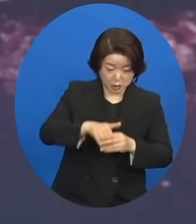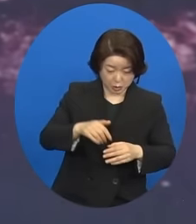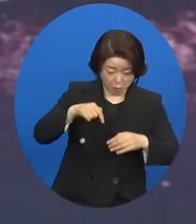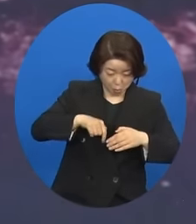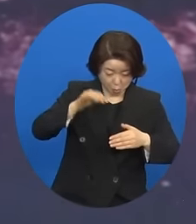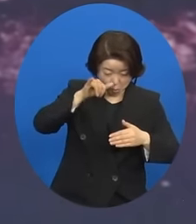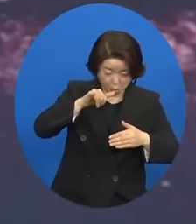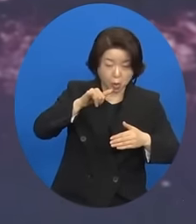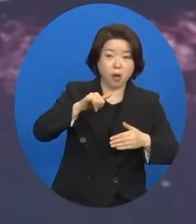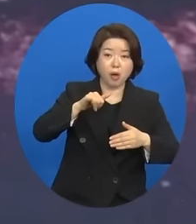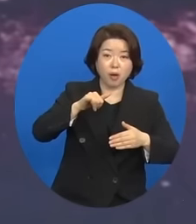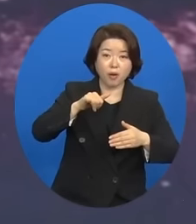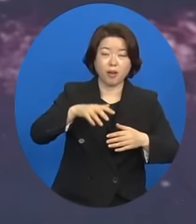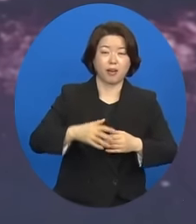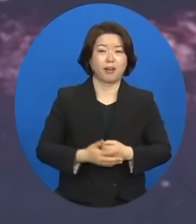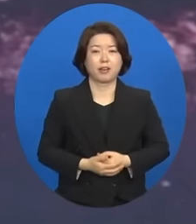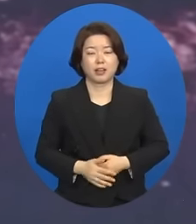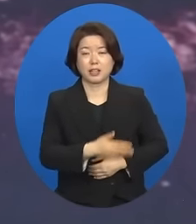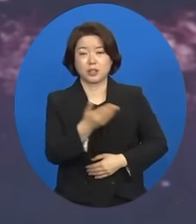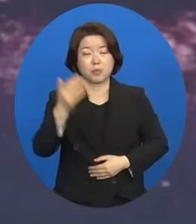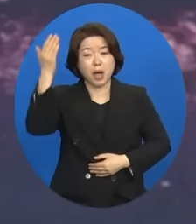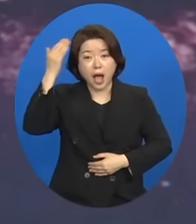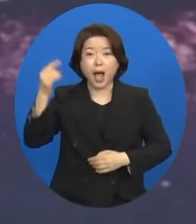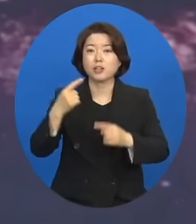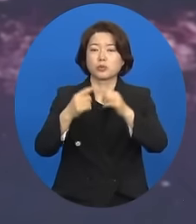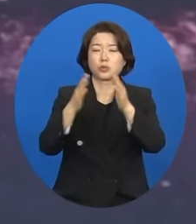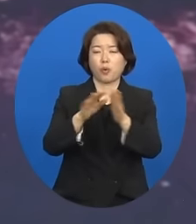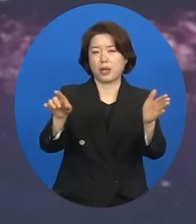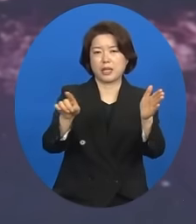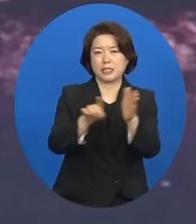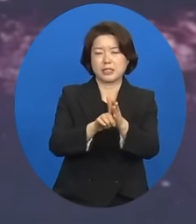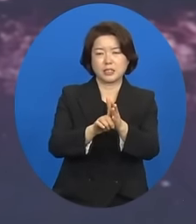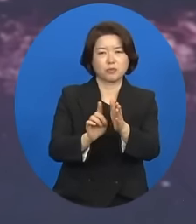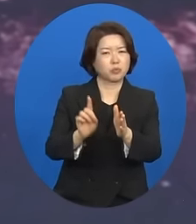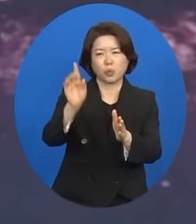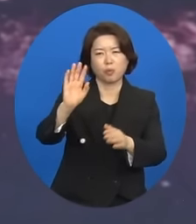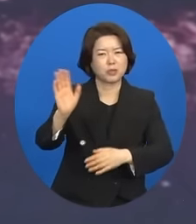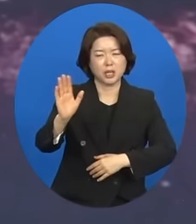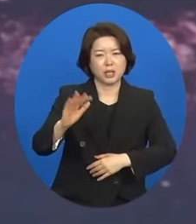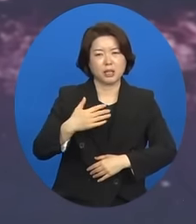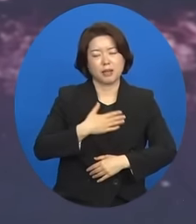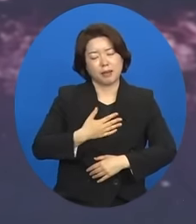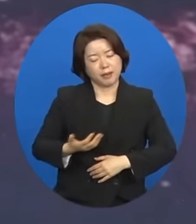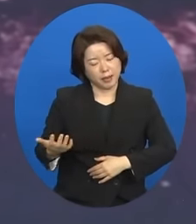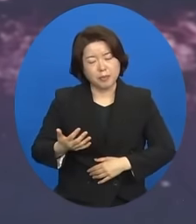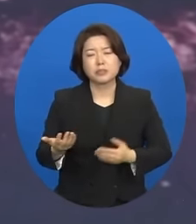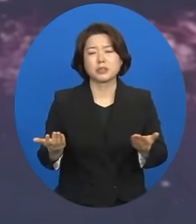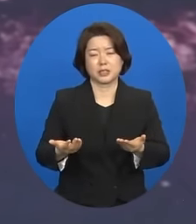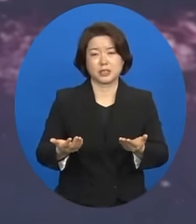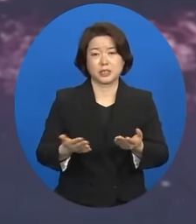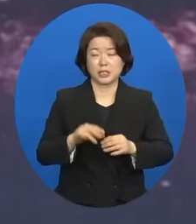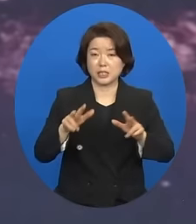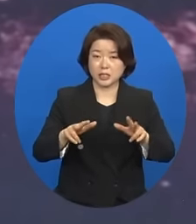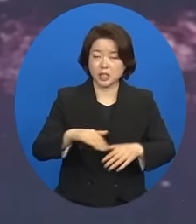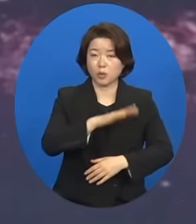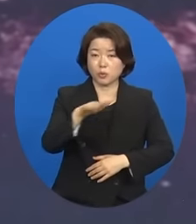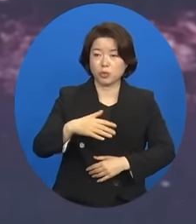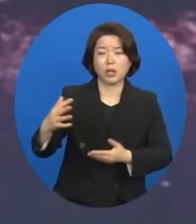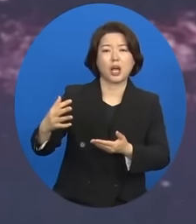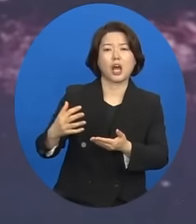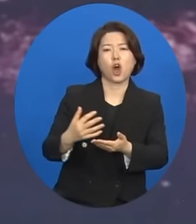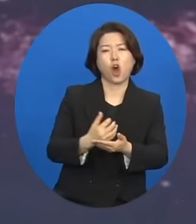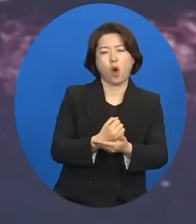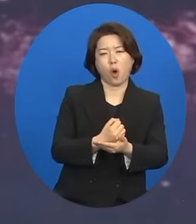않는가 자 지금 여러분 한국 교회가 신뢰도가 그렇게 높지 않습니다 어무나 가슴 아픈 일이에요 이것이 지금 우리가 거두고 있는